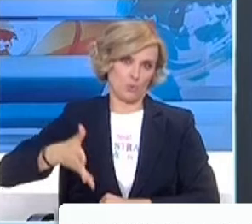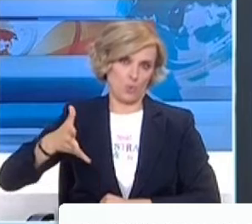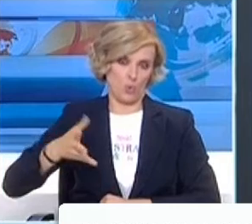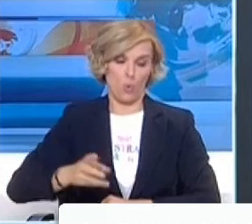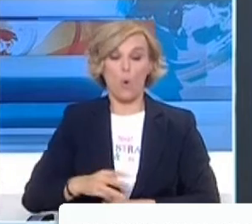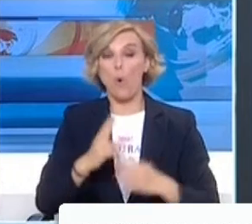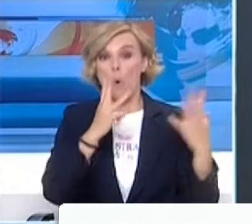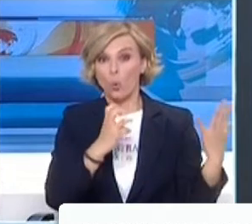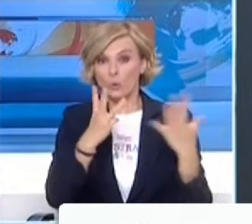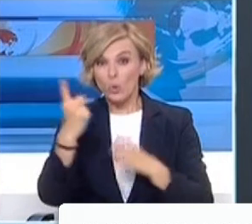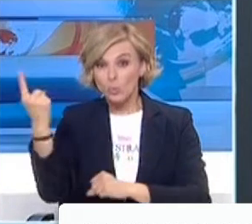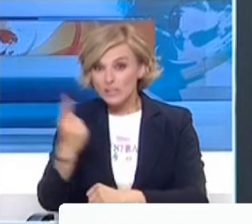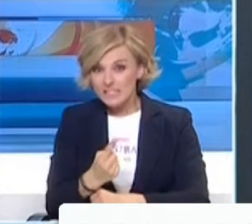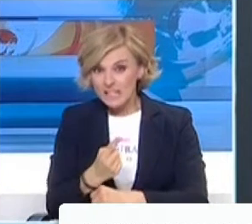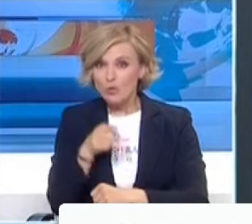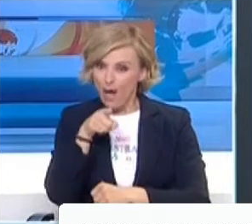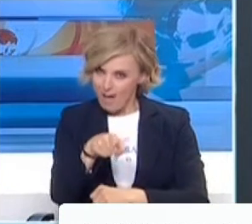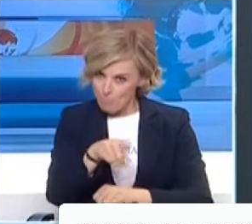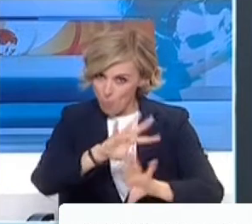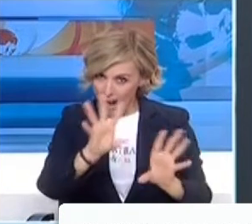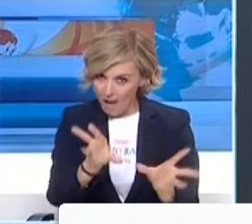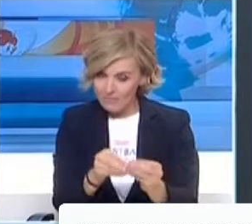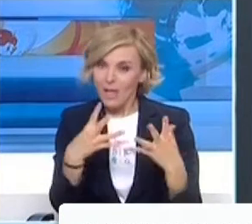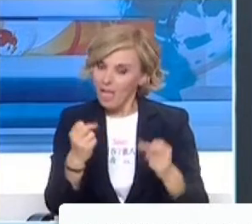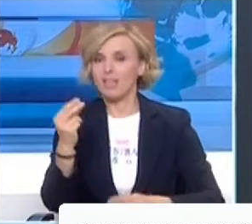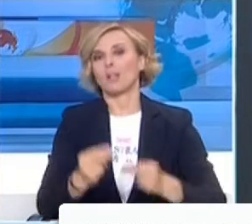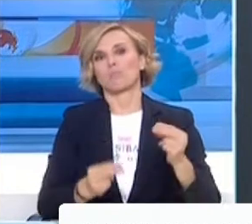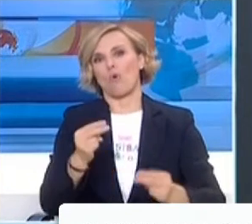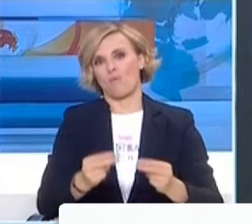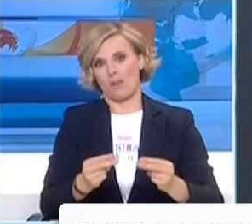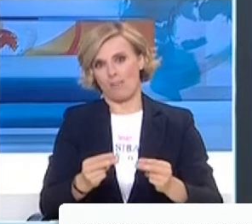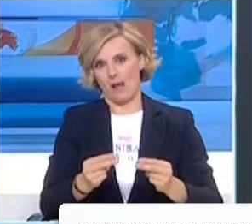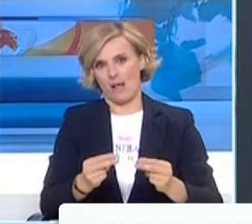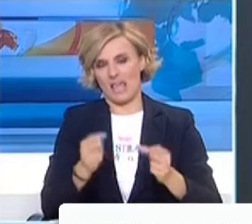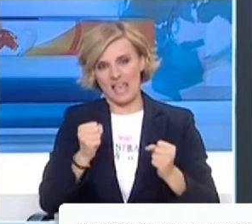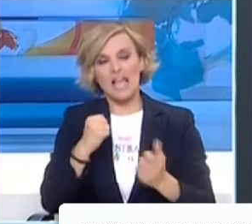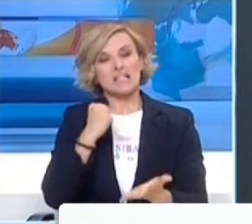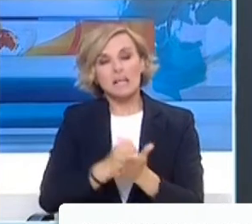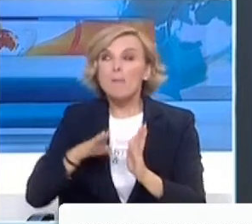το 88% είχε κάποιο υποκείμενο νόσημα ή και ηλικία 70 ετών και άνω.